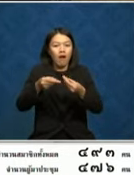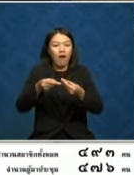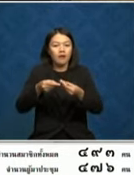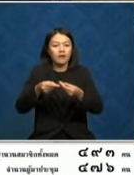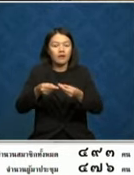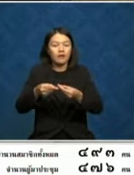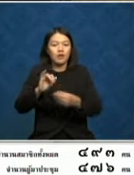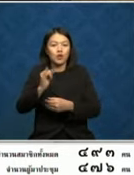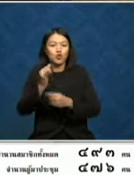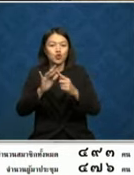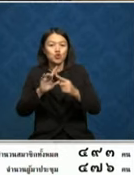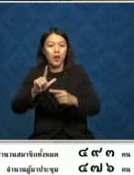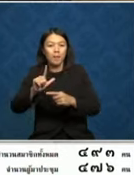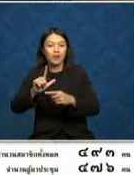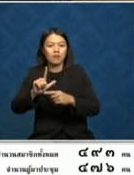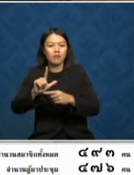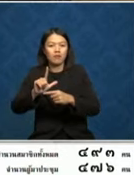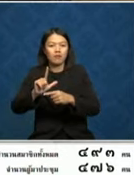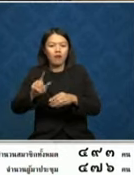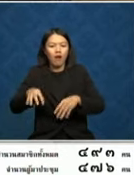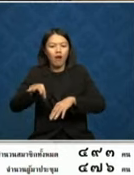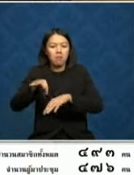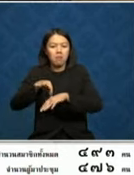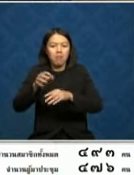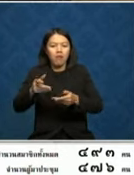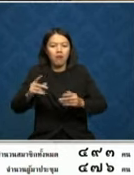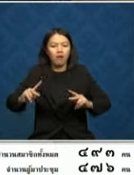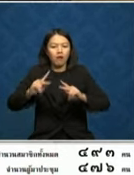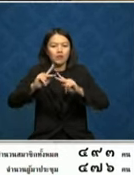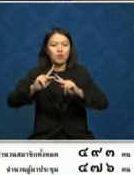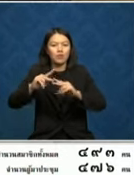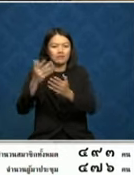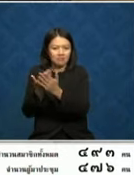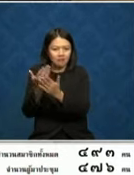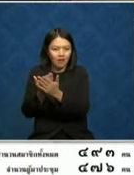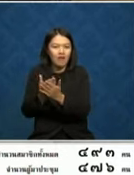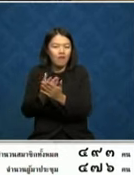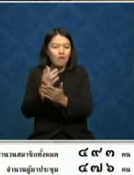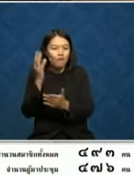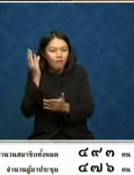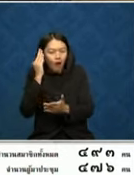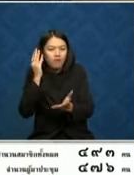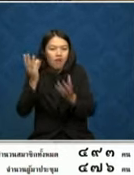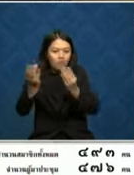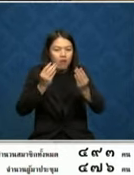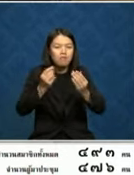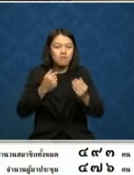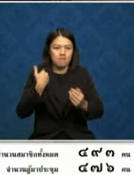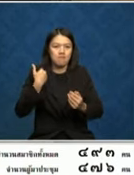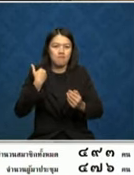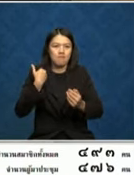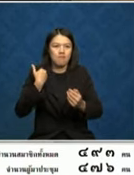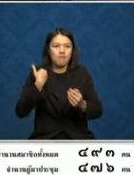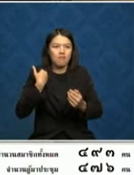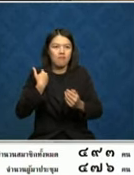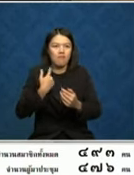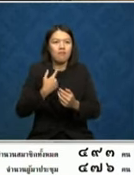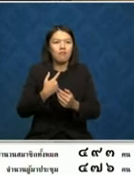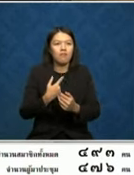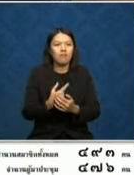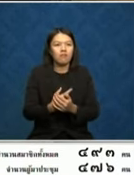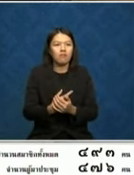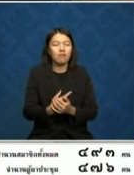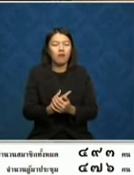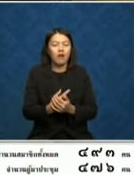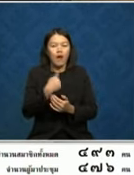กระทรวงการคลังไม่ใช่เก่งนะครับแต่ว่าเขาฟังจิ้งจกตุ๊กแกและฝ่ายค้านทุกคนจิ้งจกตุ๊ก